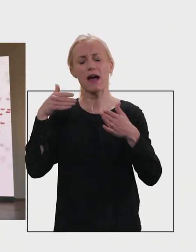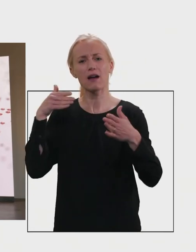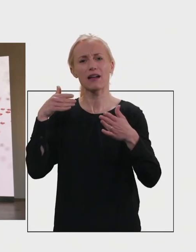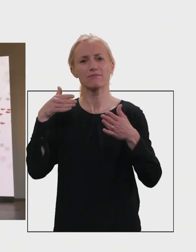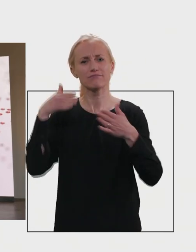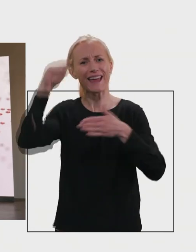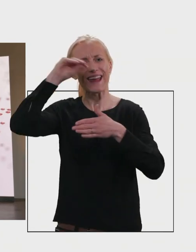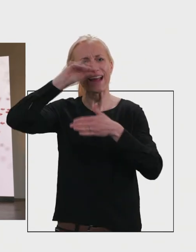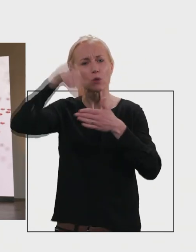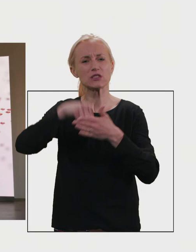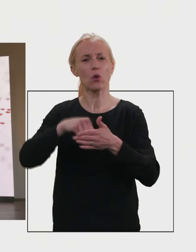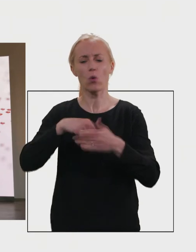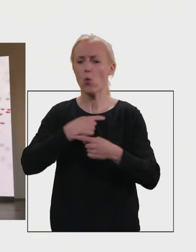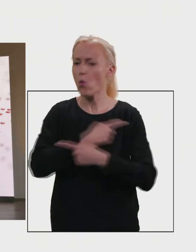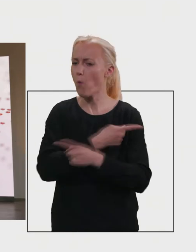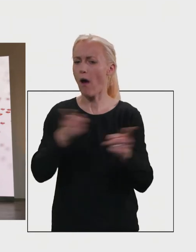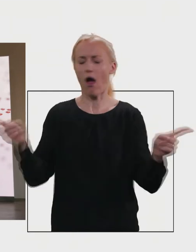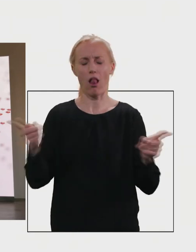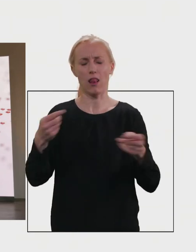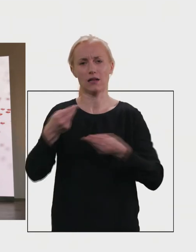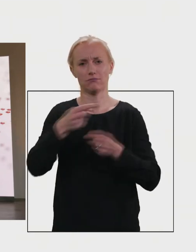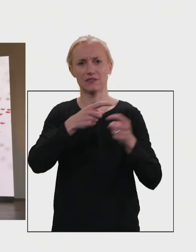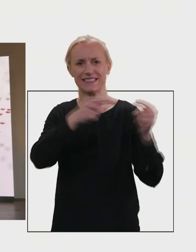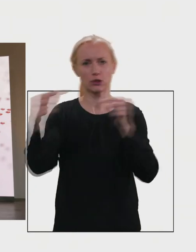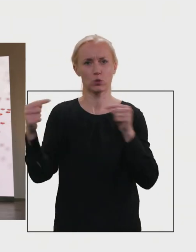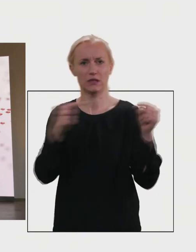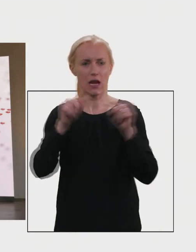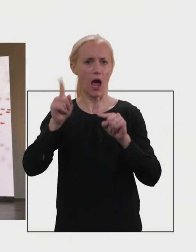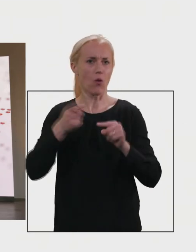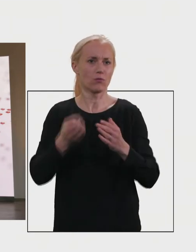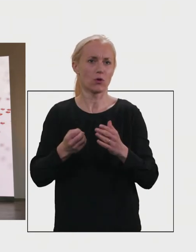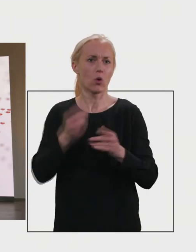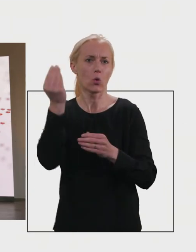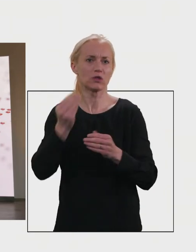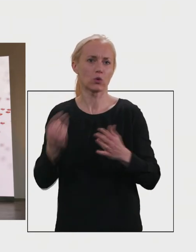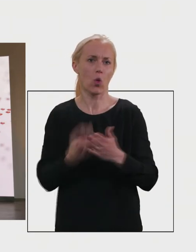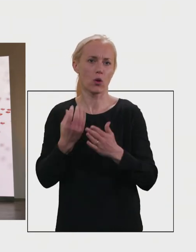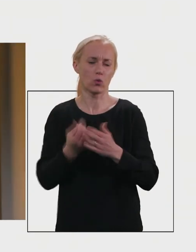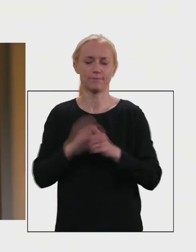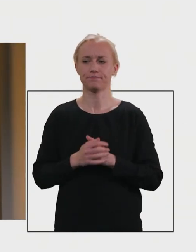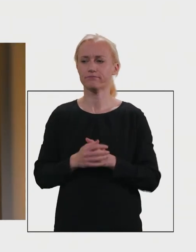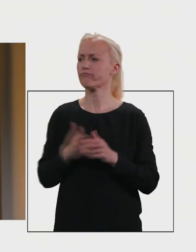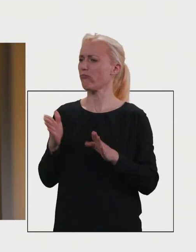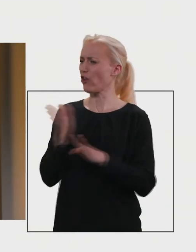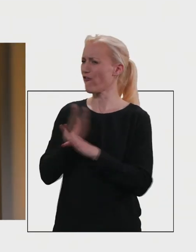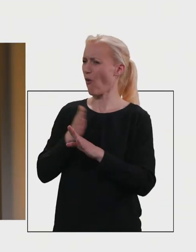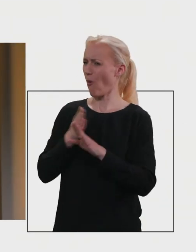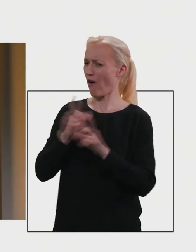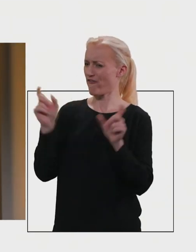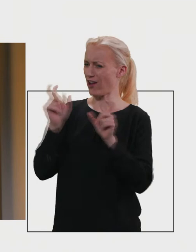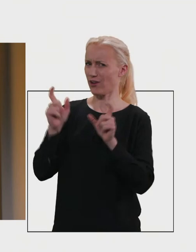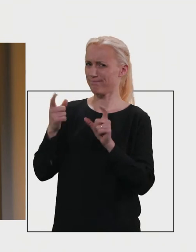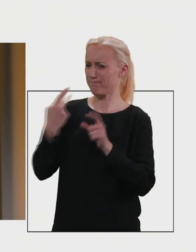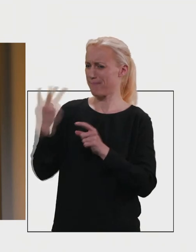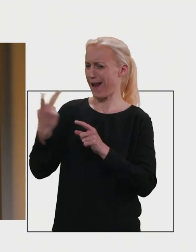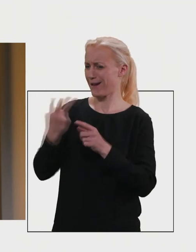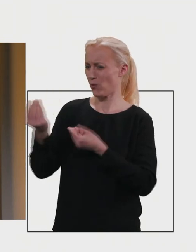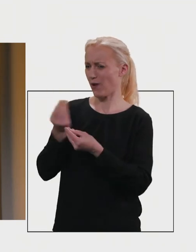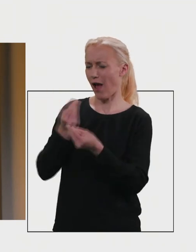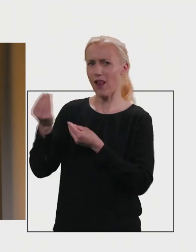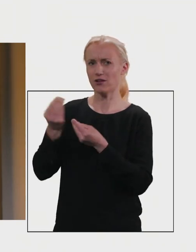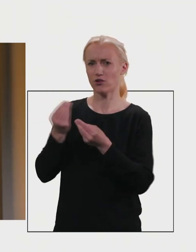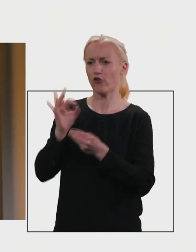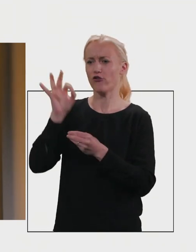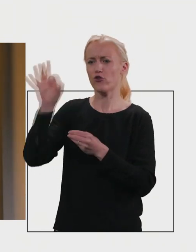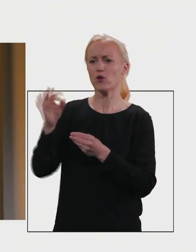Lebensbereichen diskutieren, eben auch im Bereich der Kunst und Kultur. Wir haben uns vorher, also vor der Veranstaltung, so ein bisschen unterhalten. Für dich gibt es die zwei